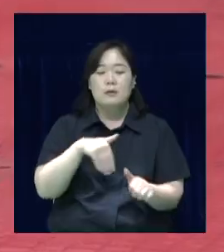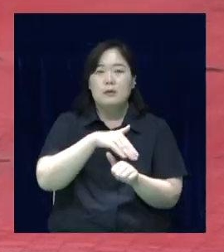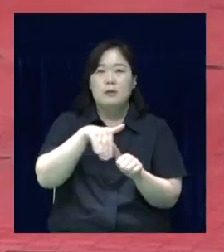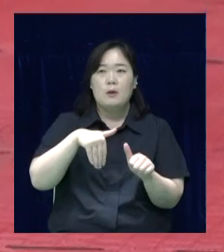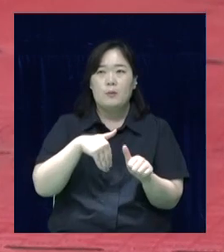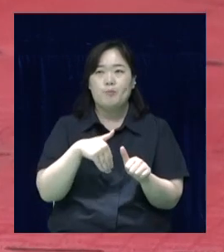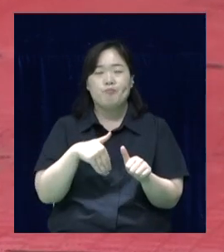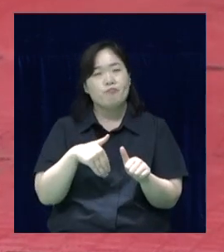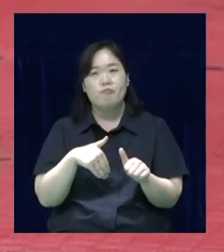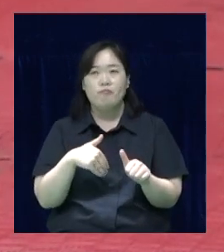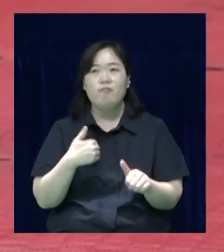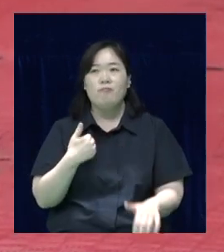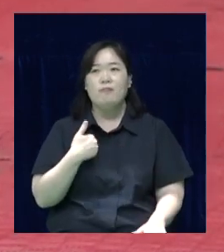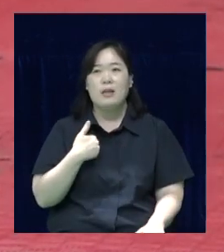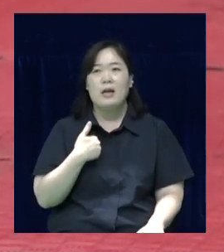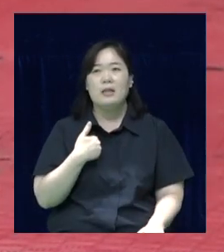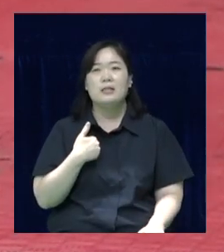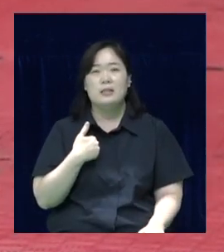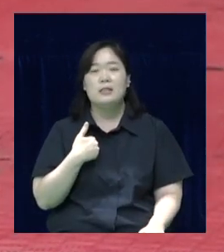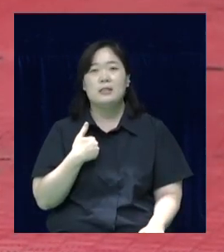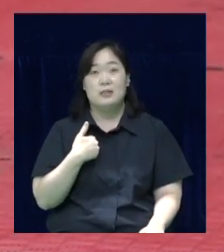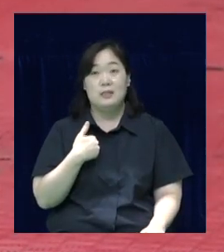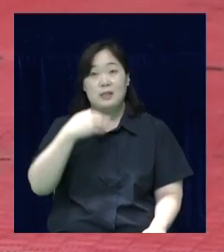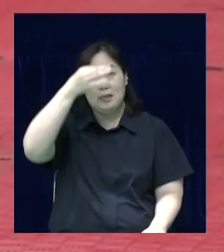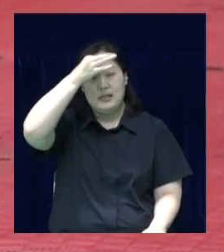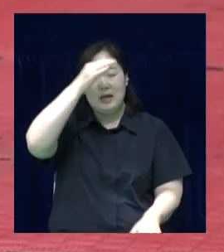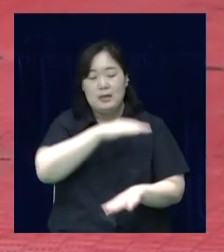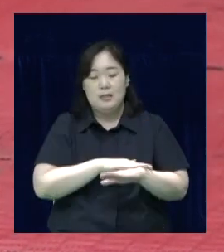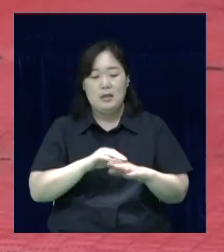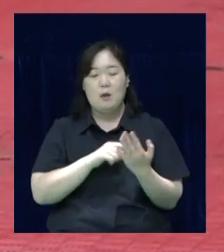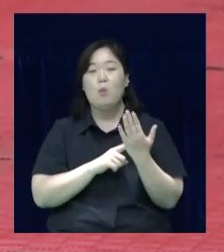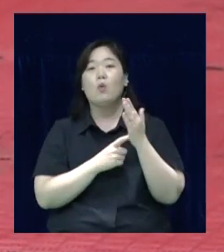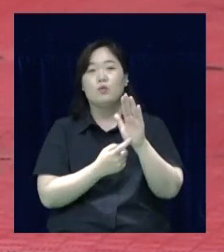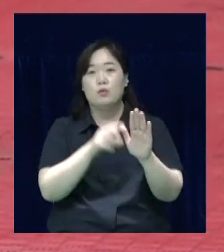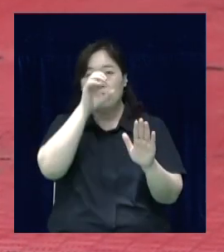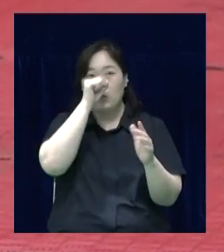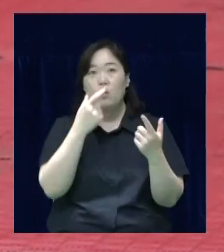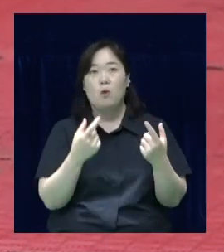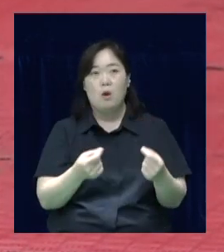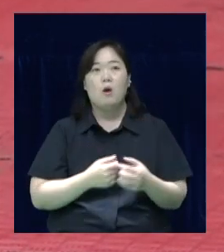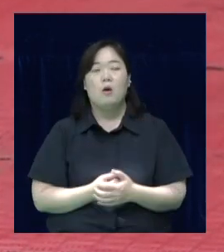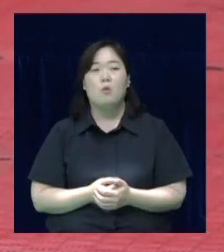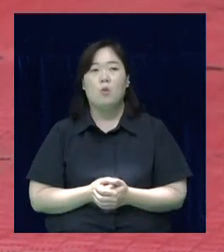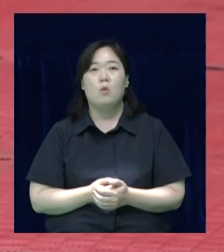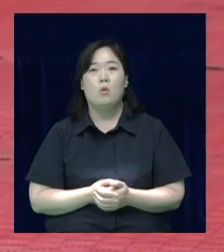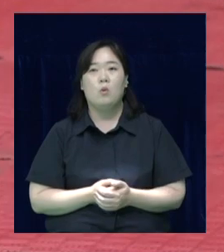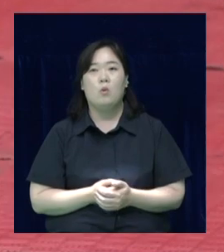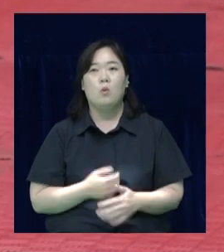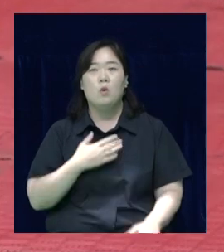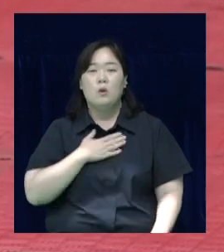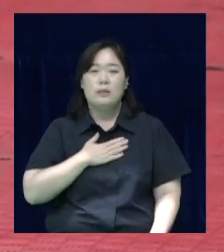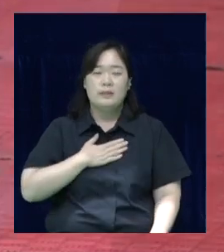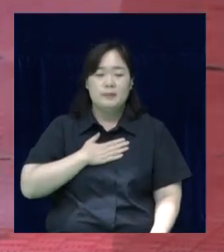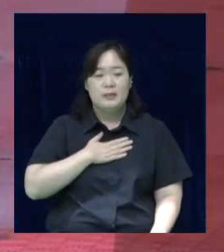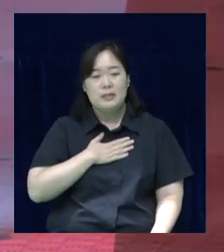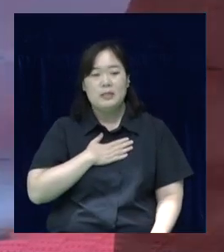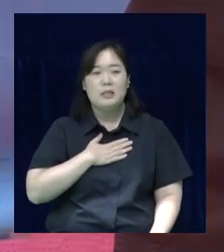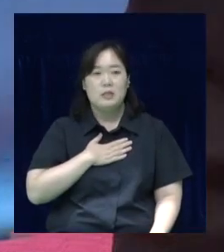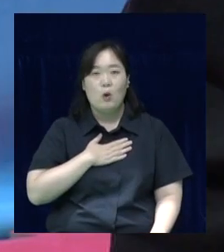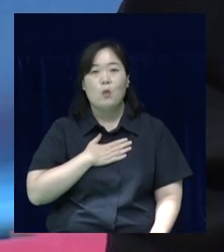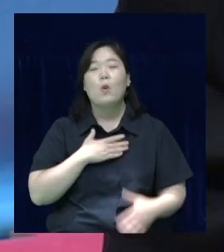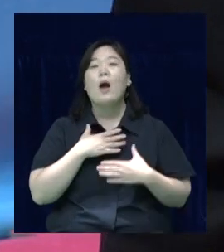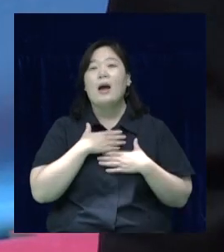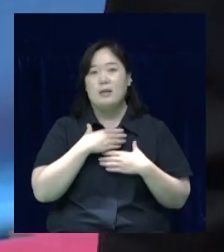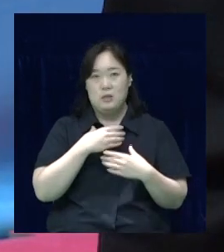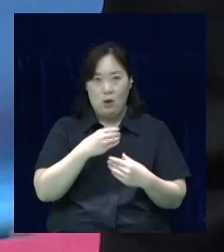경기에 몰입하는 것입니다. 아, 그렇죠. 예, 그래서 어떤 심상적으로 훈련을 많이 통해서 우리가 심리적 트레이닝을 통해서 본인한테 몰입을